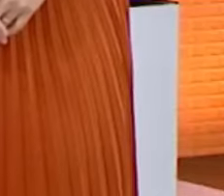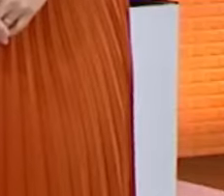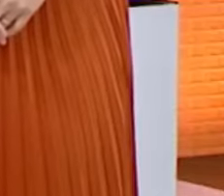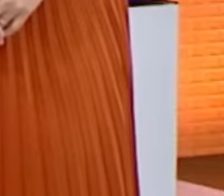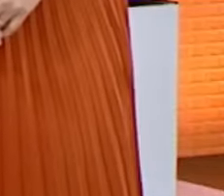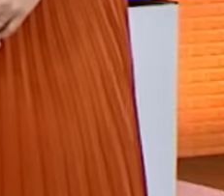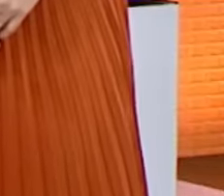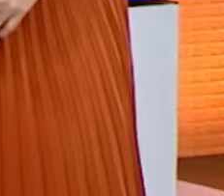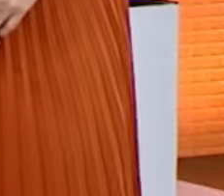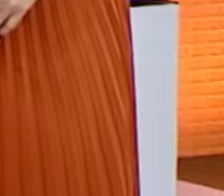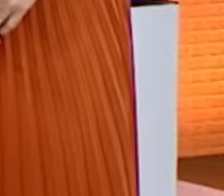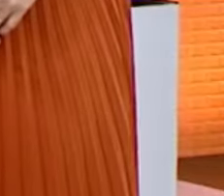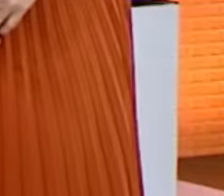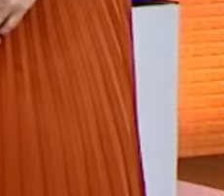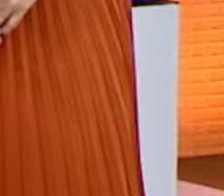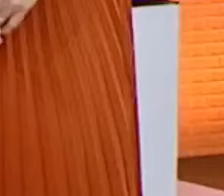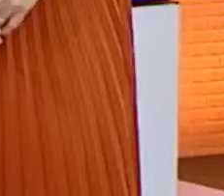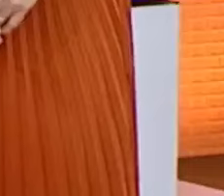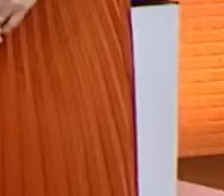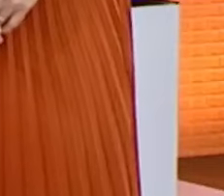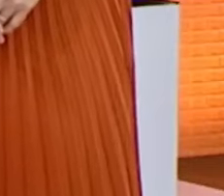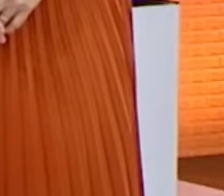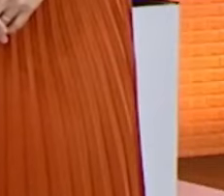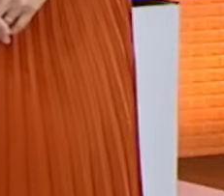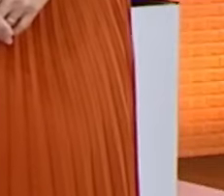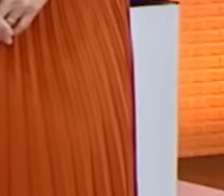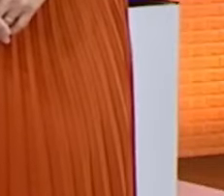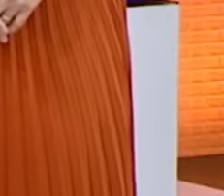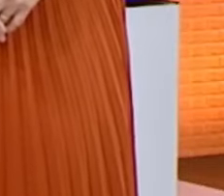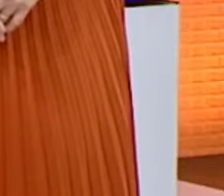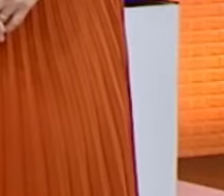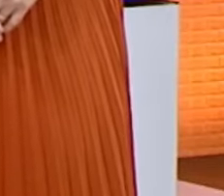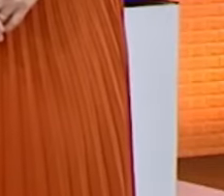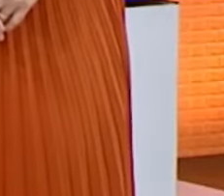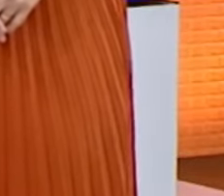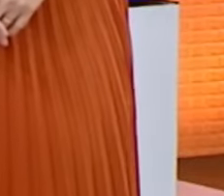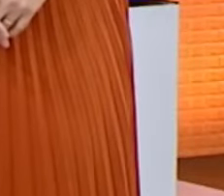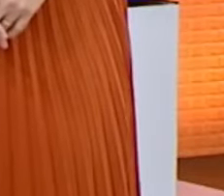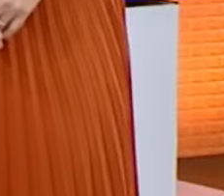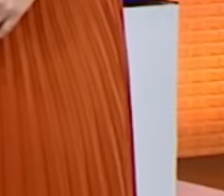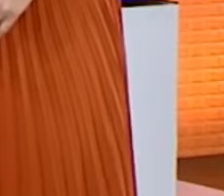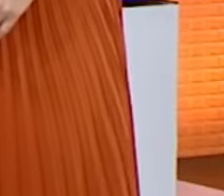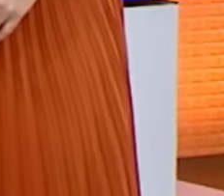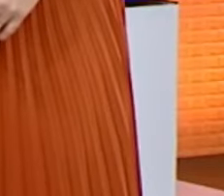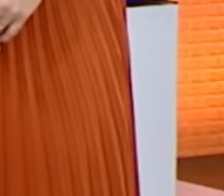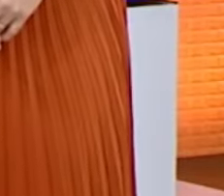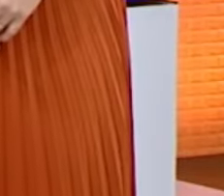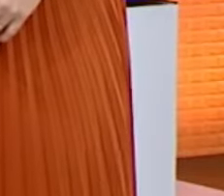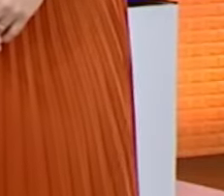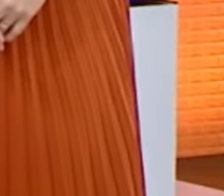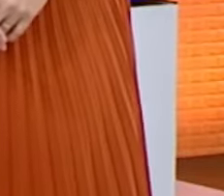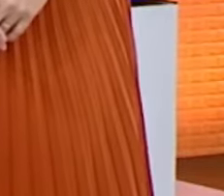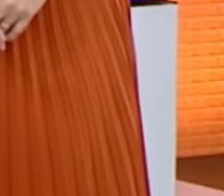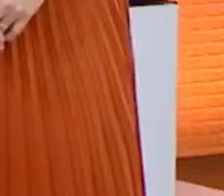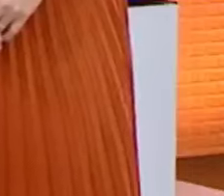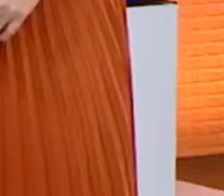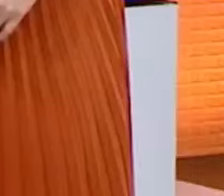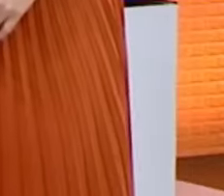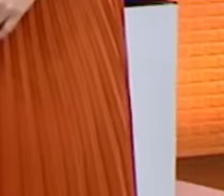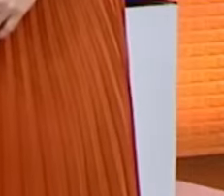Mga kapuso, para una ka sa mga balita, mag-subscribe sa GMA Integrated News sa YouTube. Sa mga kapuso abroad, subaybayan